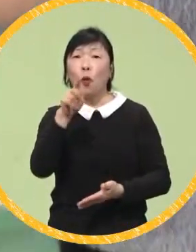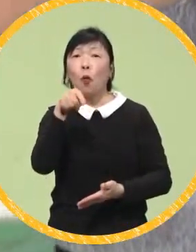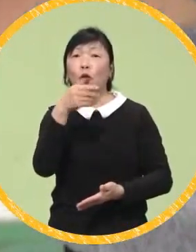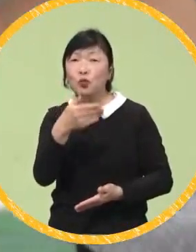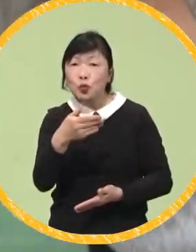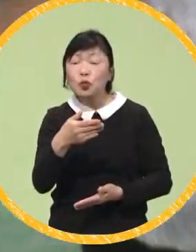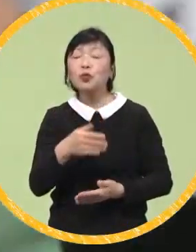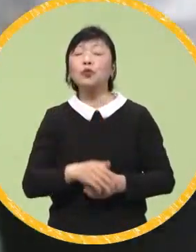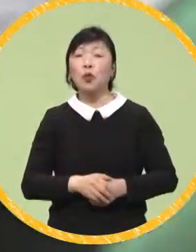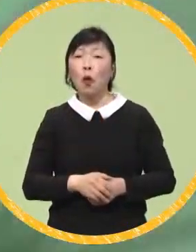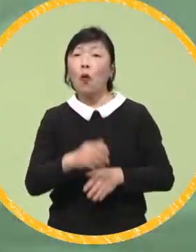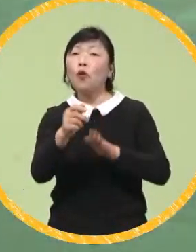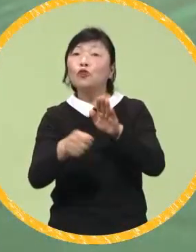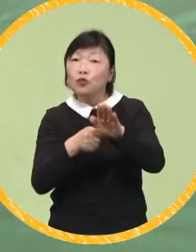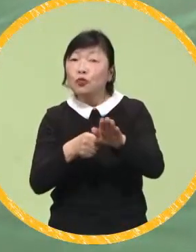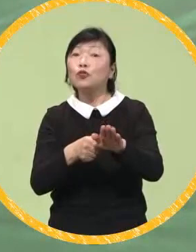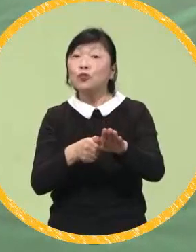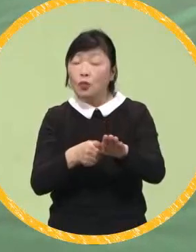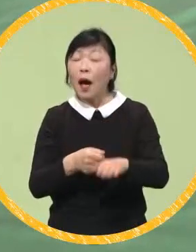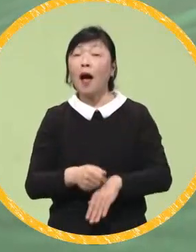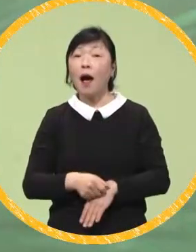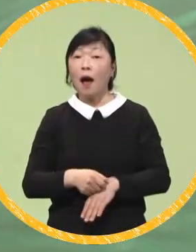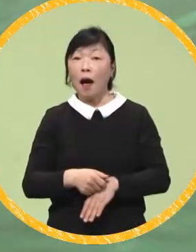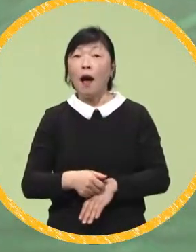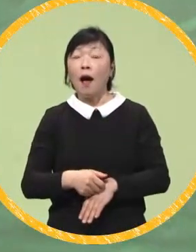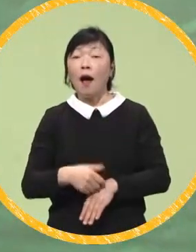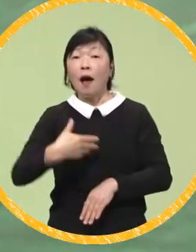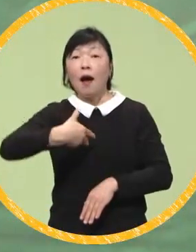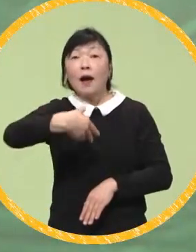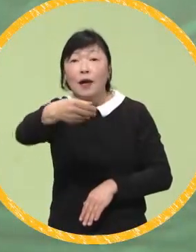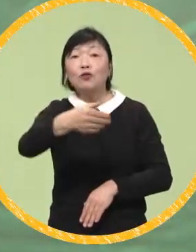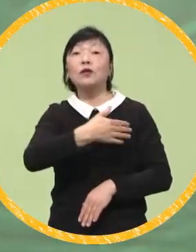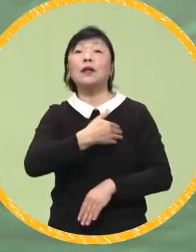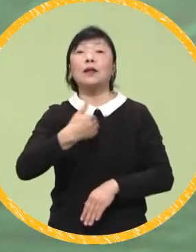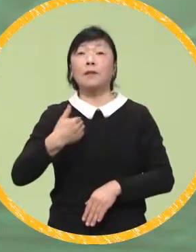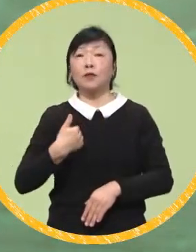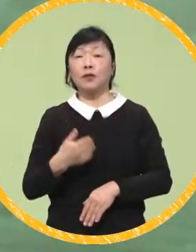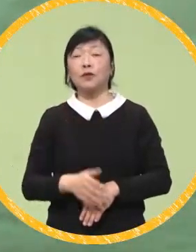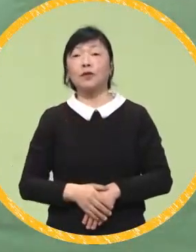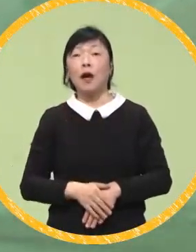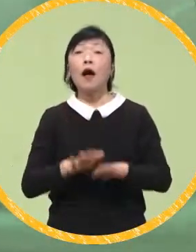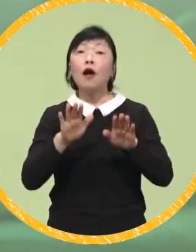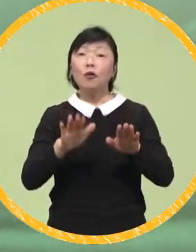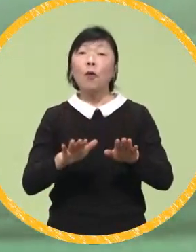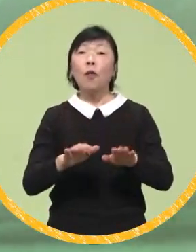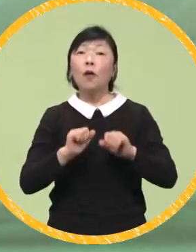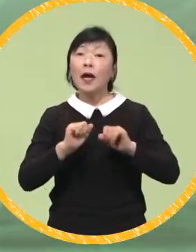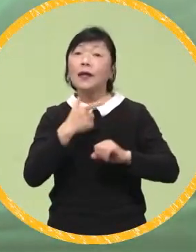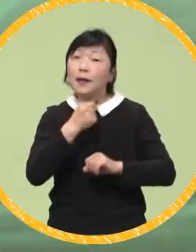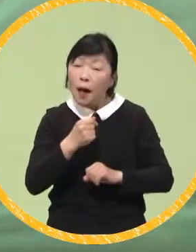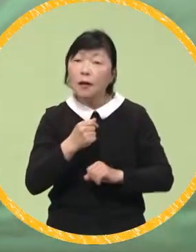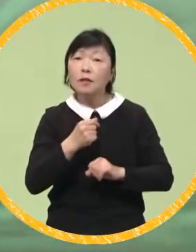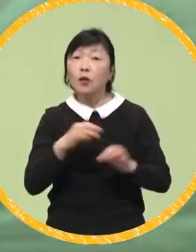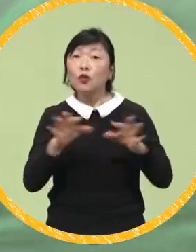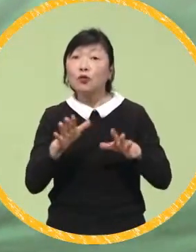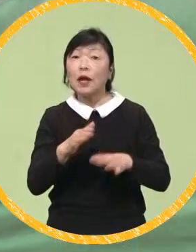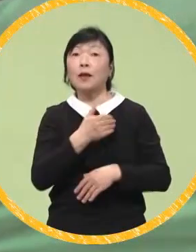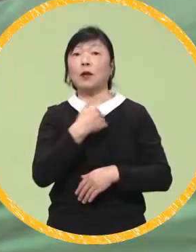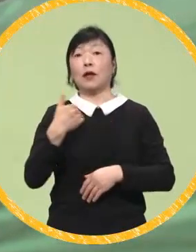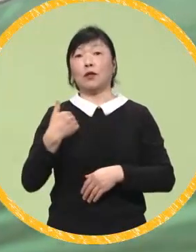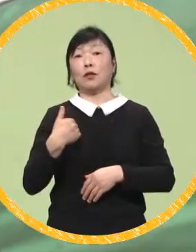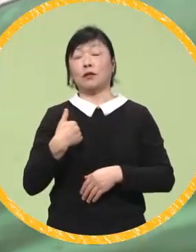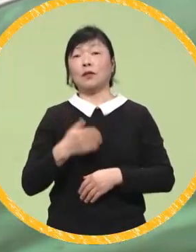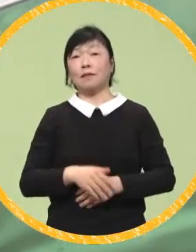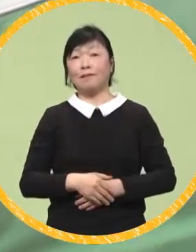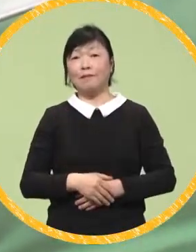なとその苦痛はレンタル品でこちらから貸し出しすることができます除去ちょっとやりたいなあと思ってきてもできる関数でできますいやすごい